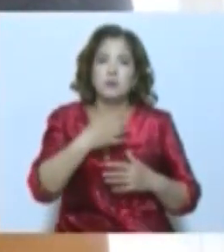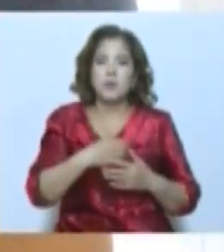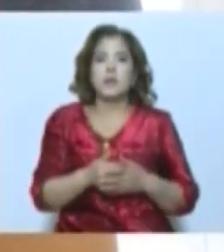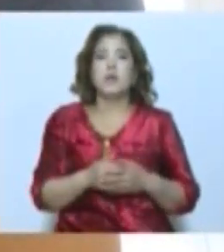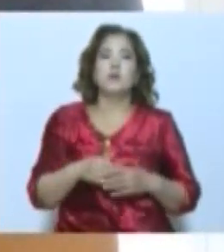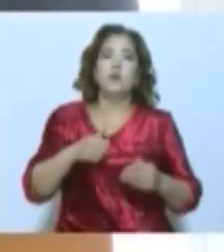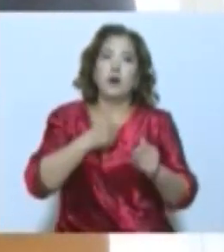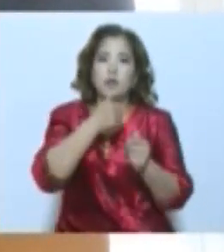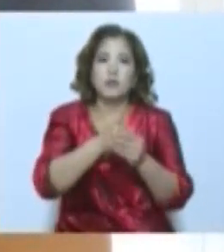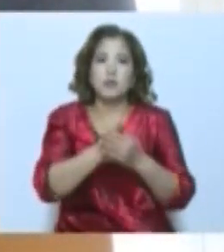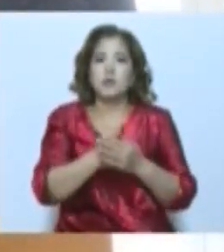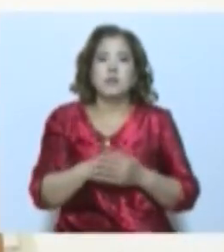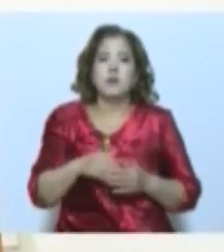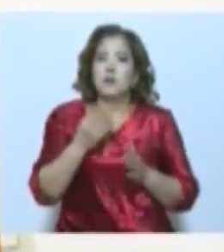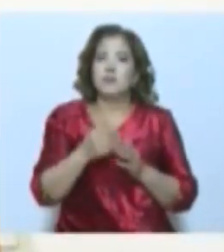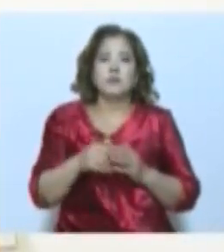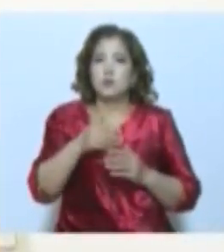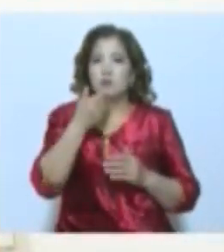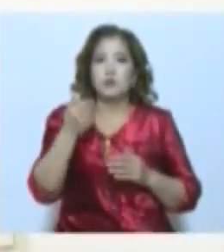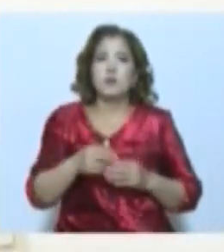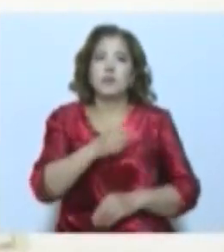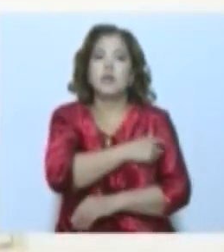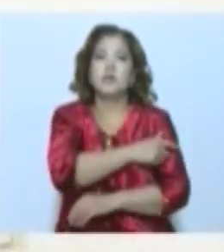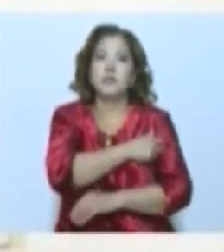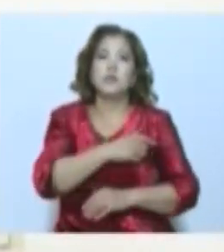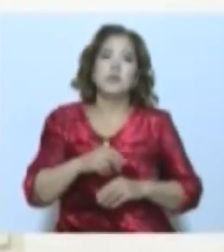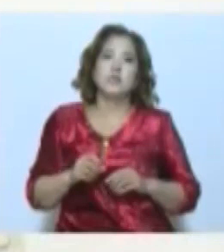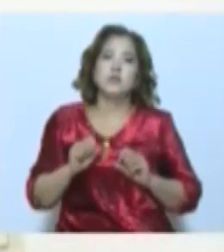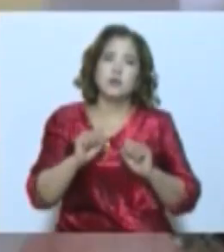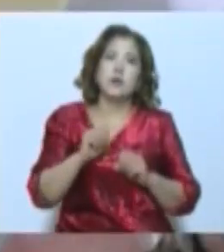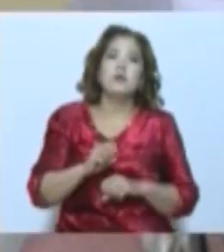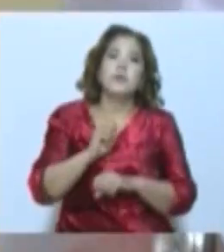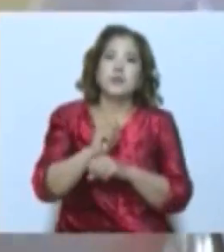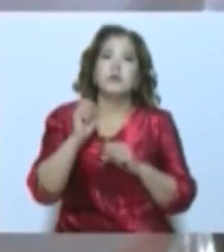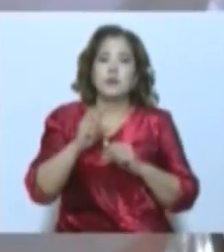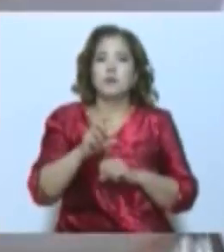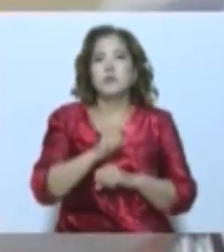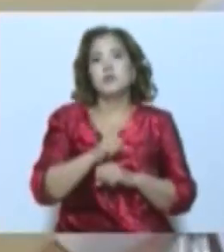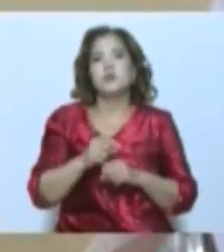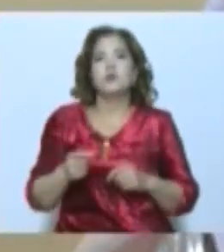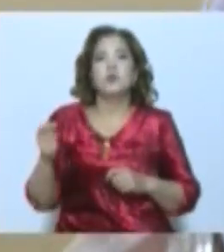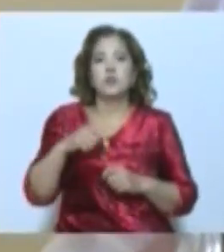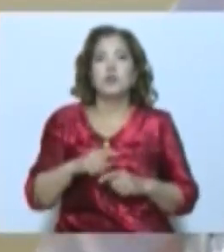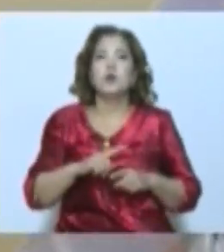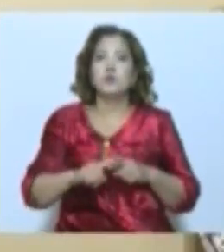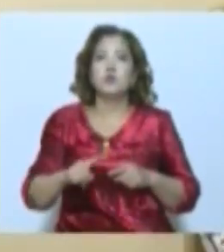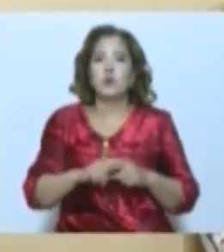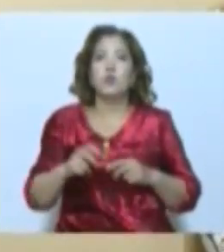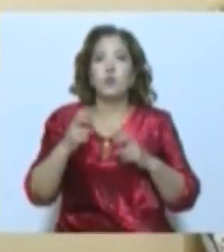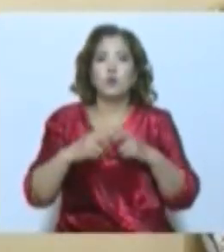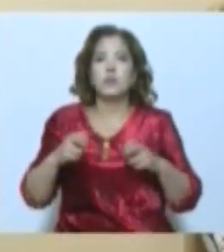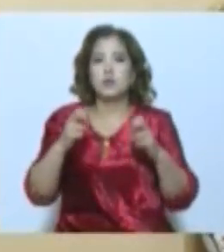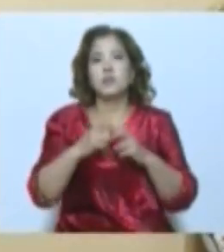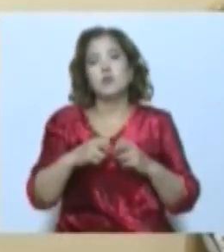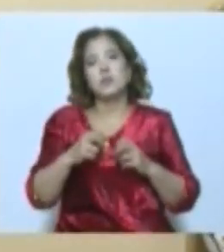еш шағымы болмаған ол, дәрігерлер кеңесіне жүгінеді. Түрлі тексерістердің нәтижесінде шұғыл ота жасау керектігін түсінді. Бірден келісім